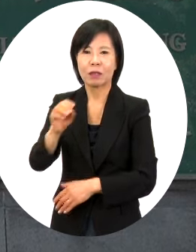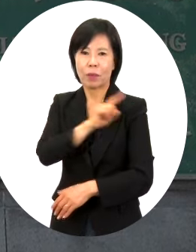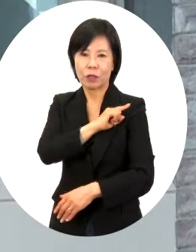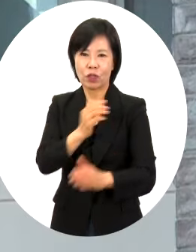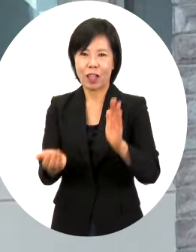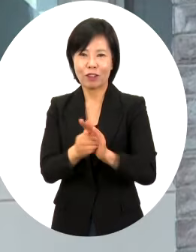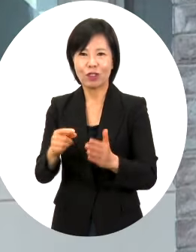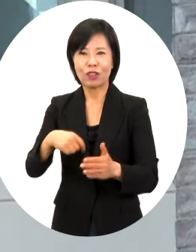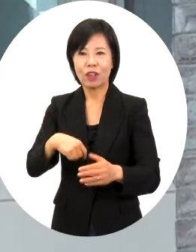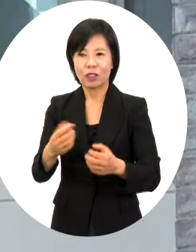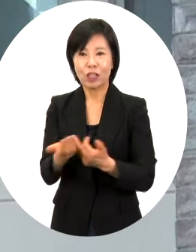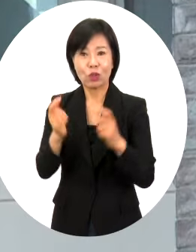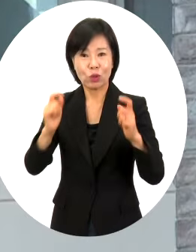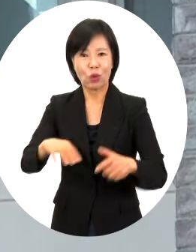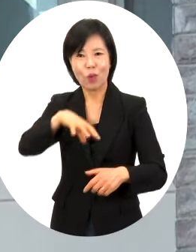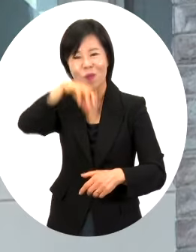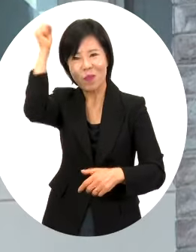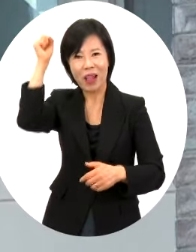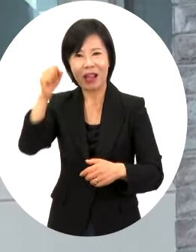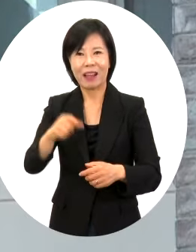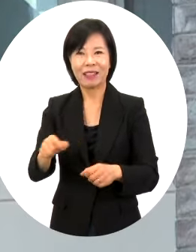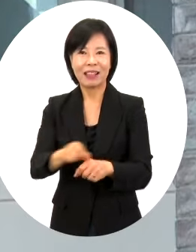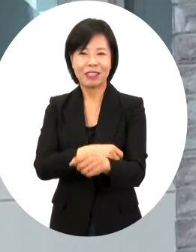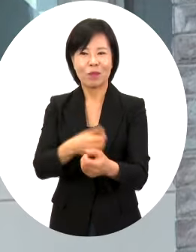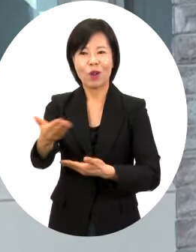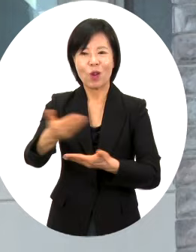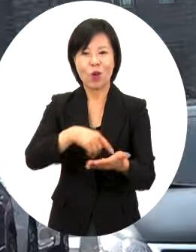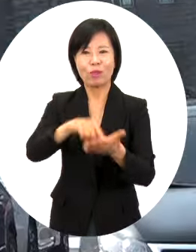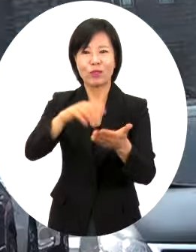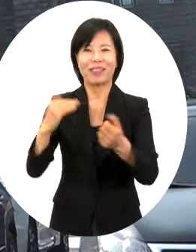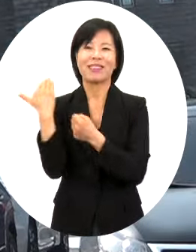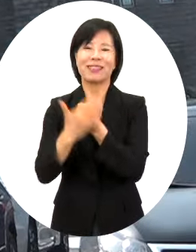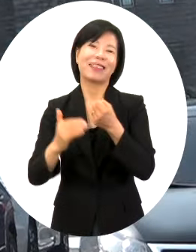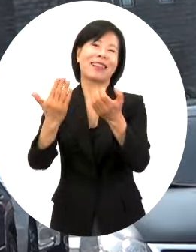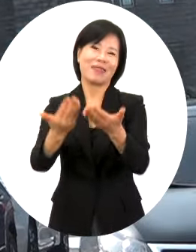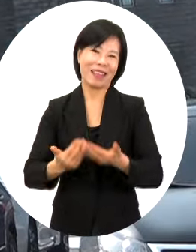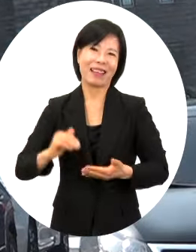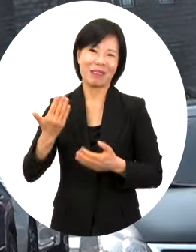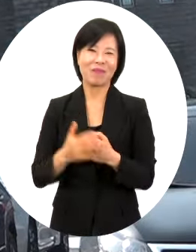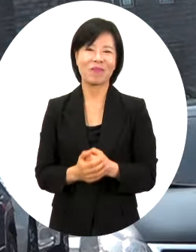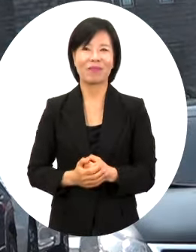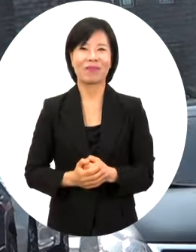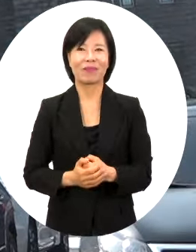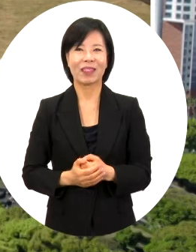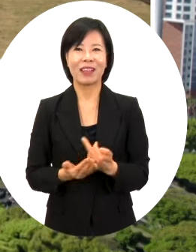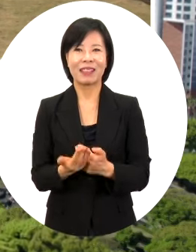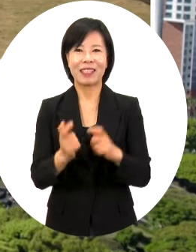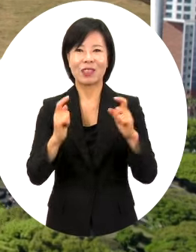기록해 최우수 자치단체로 선정돼 특별교부세를 인센티브로 받을 예정입니다.